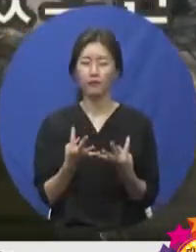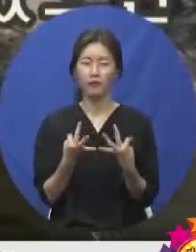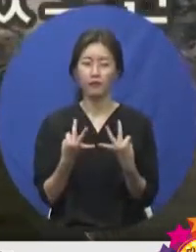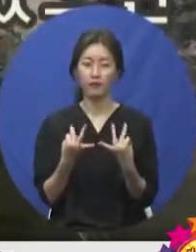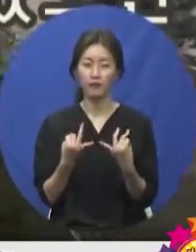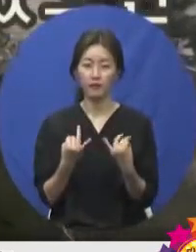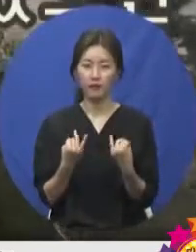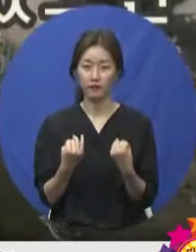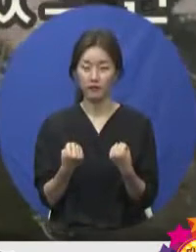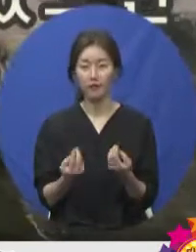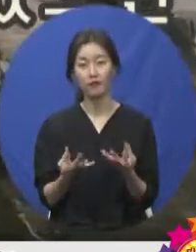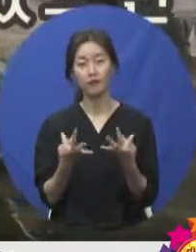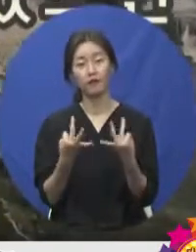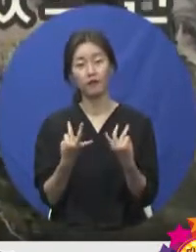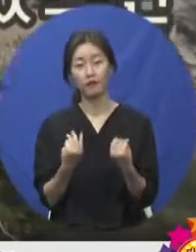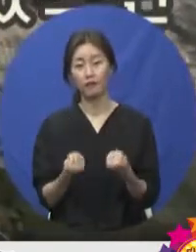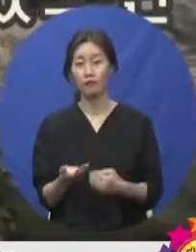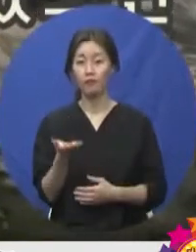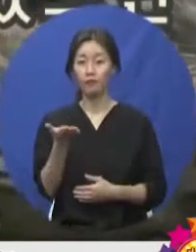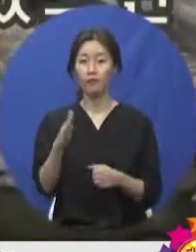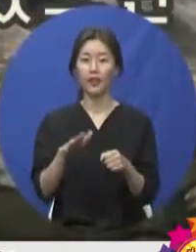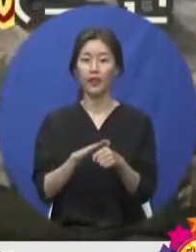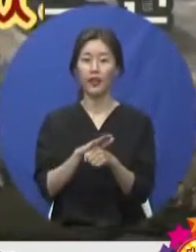얼마나 당신을